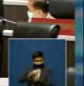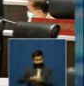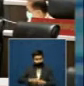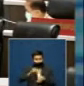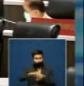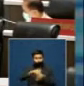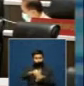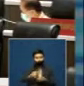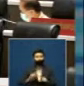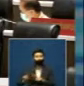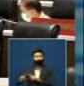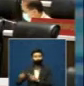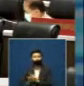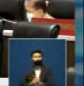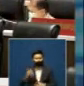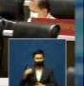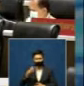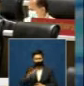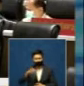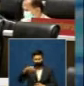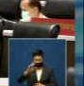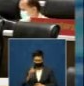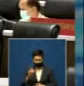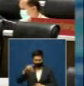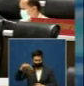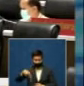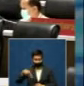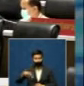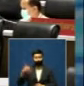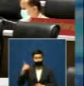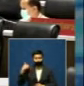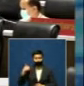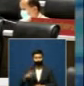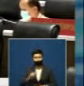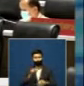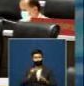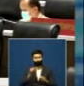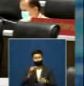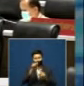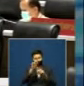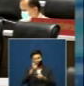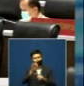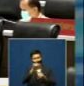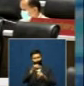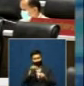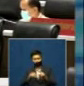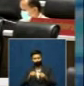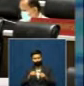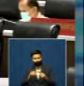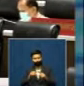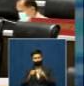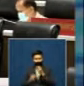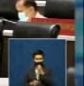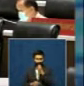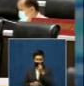พูดชื่อก็รู้แล้วอะว่าใคร น่าอาจารย์วิษณุลอยขึ้นมาเต็มจอเลย แล้วก็บอกว่ามีอีกคนหนึ่งเป็นอดีตรัฐมนตรีว่าการกระ